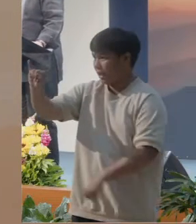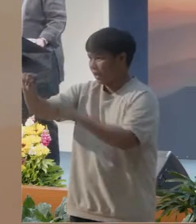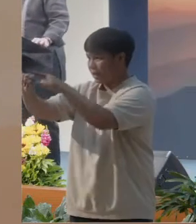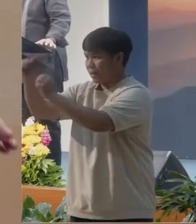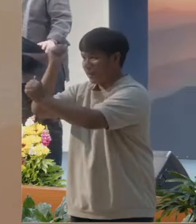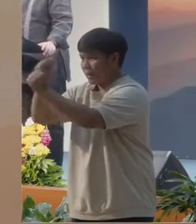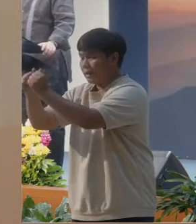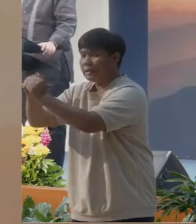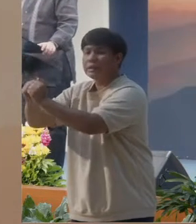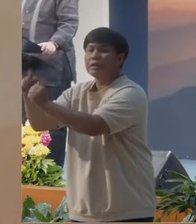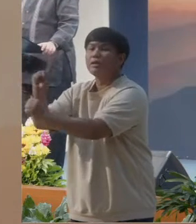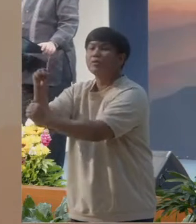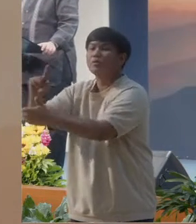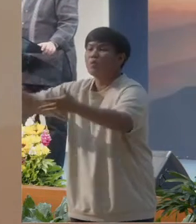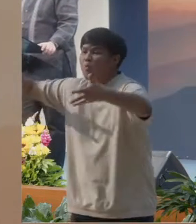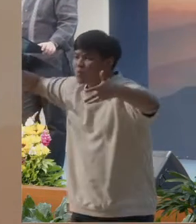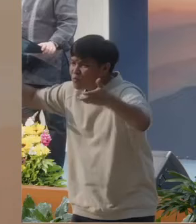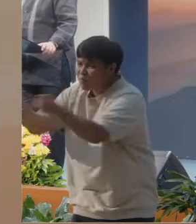ay pagkasira.